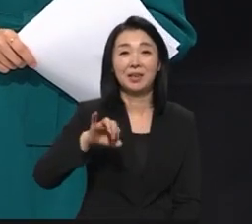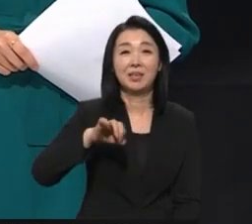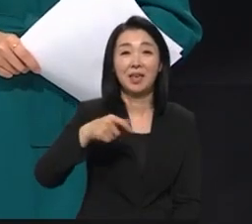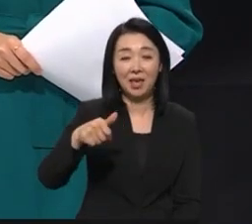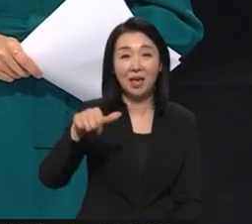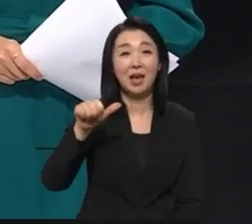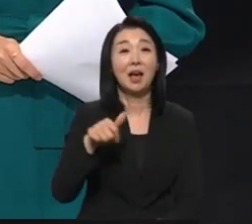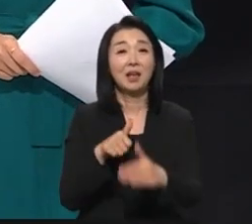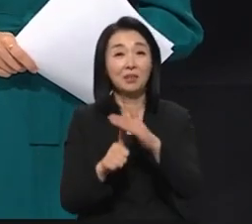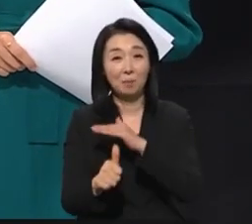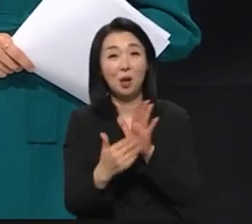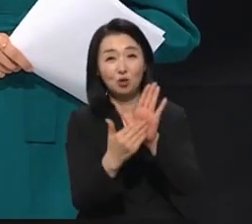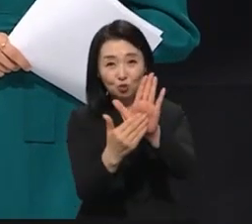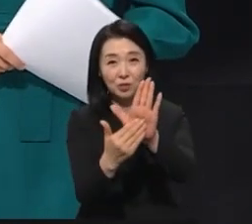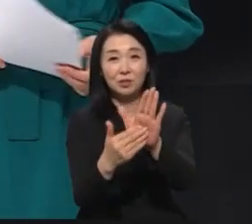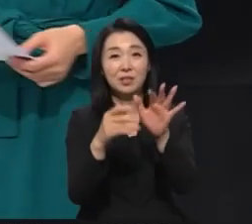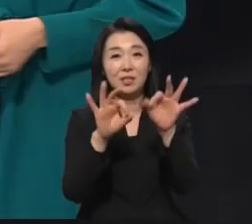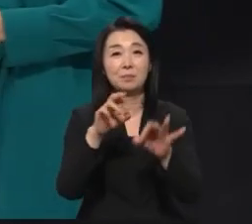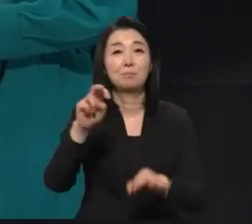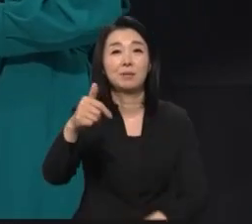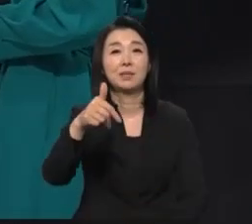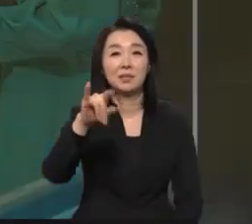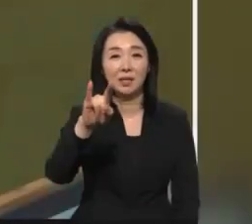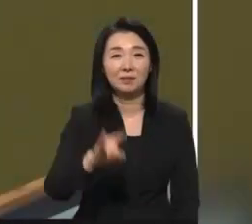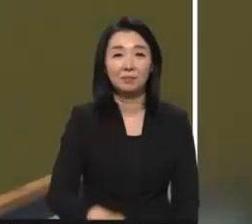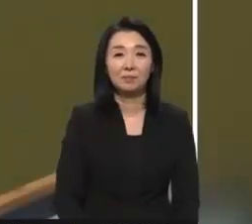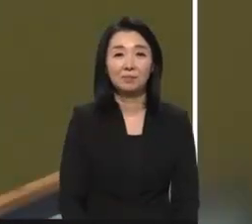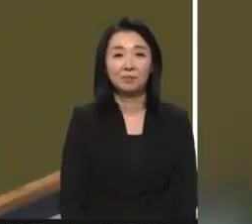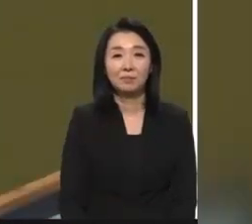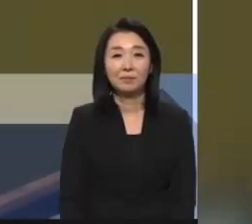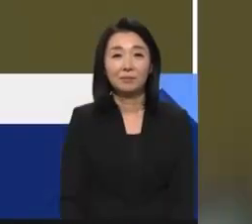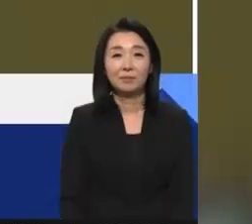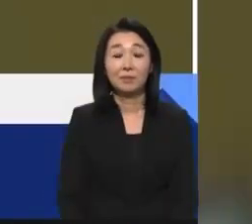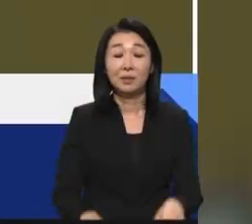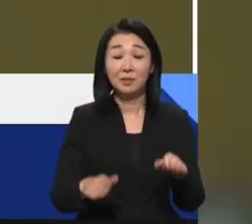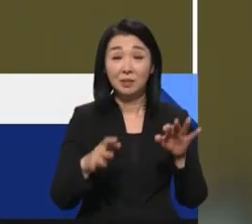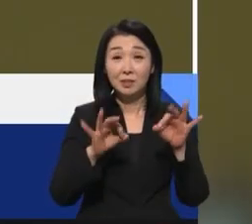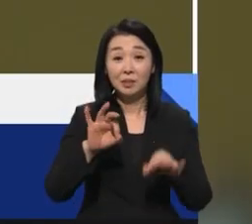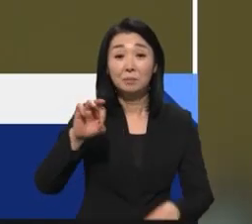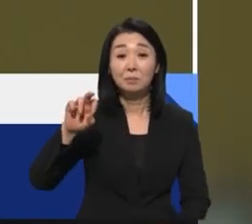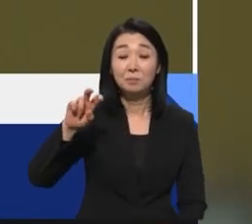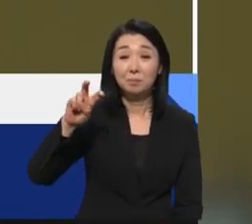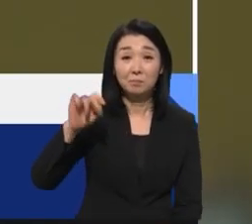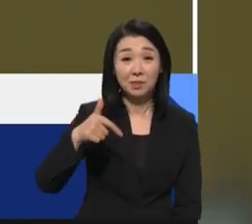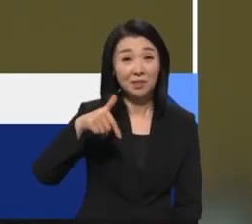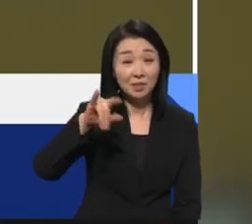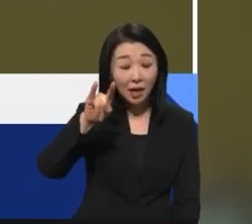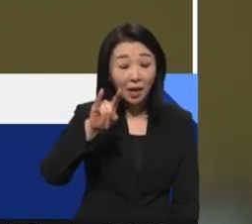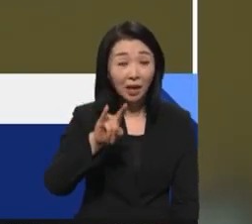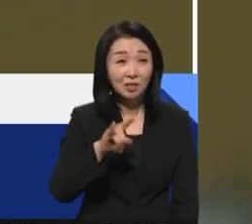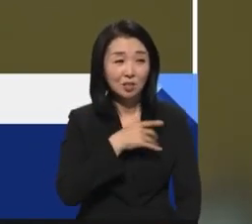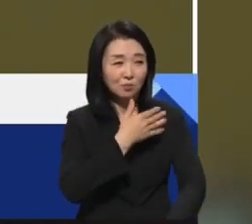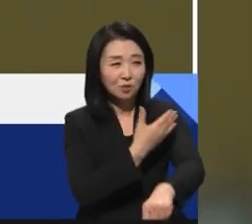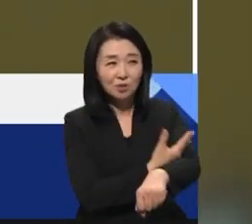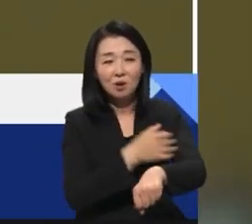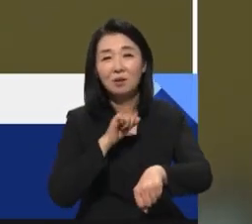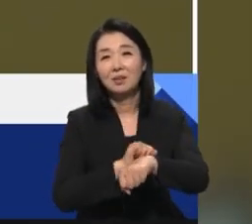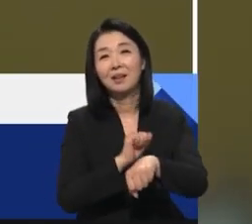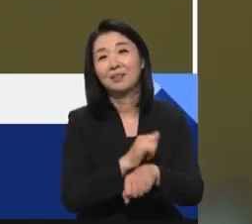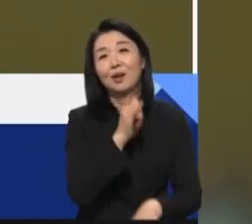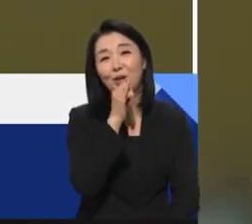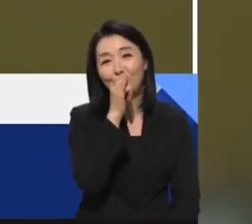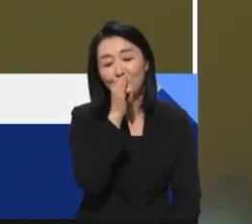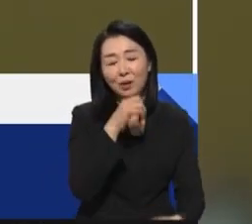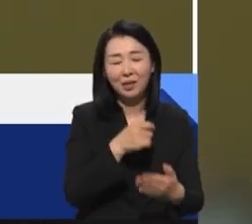아르데표와는 수비수 김민재 선수입니다 지금의 김민재 선수는 가지고 있는 그런 영향들이 굉장히 높기